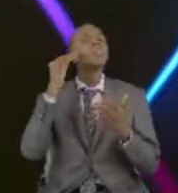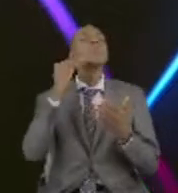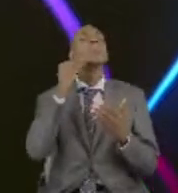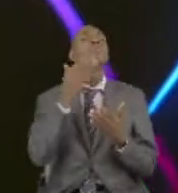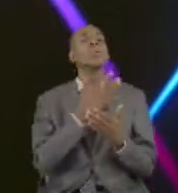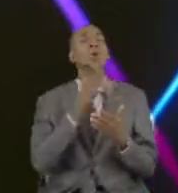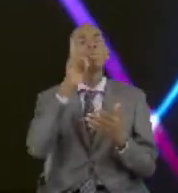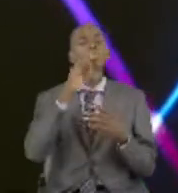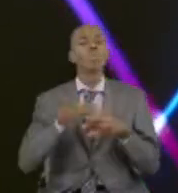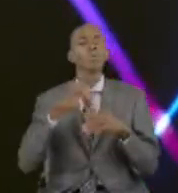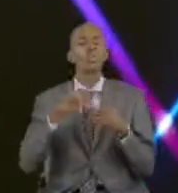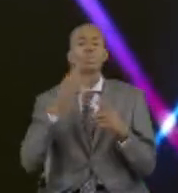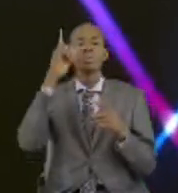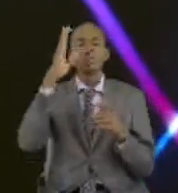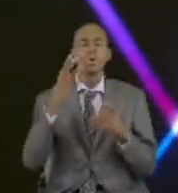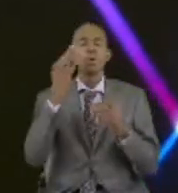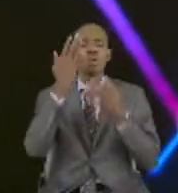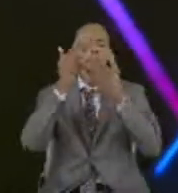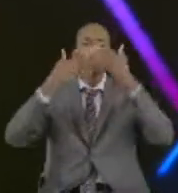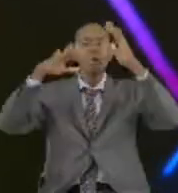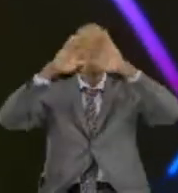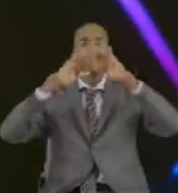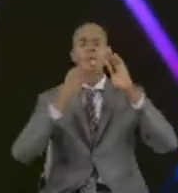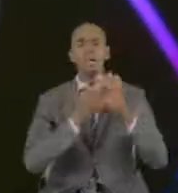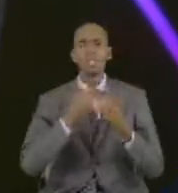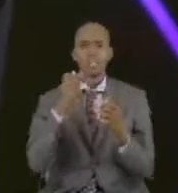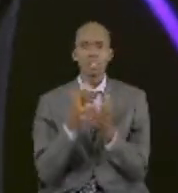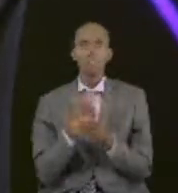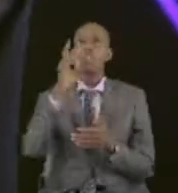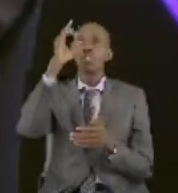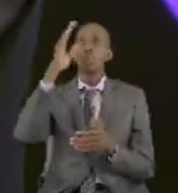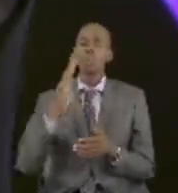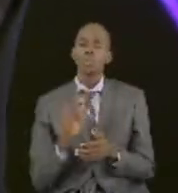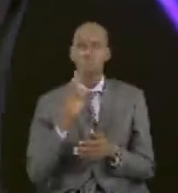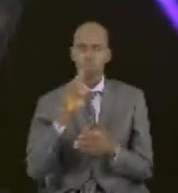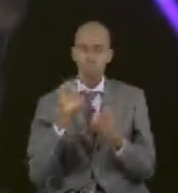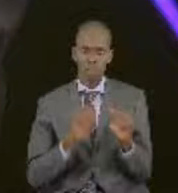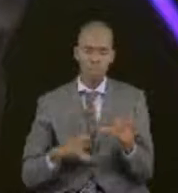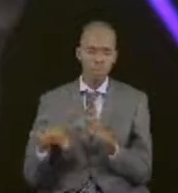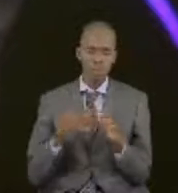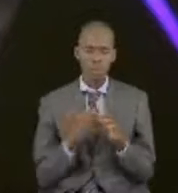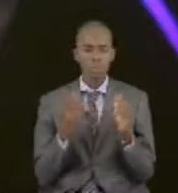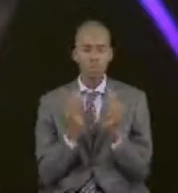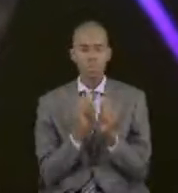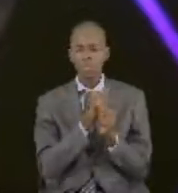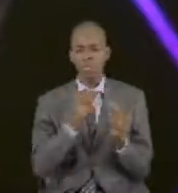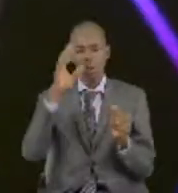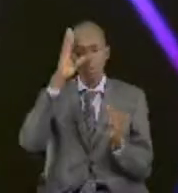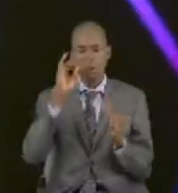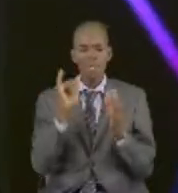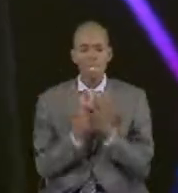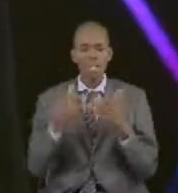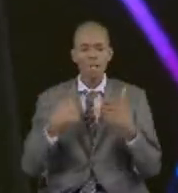ont levé leurs yeux vers le Dieu du ciel pour dire, Seigneur, si tu peux faire ceci avec un homme